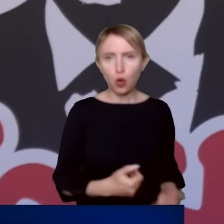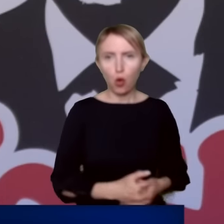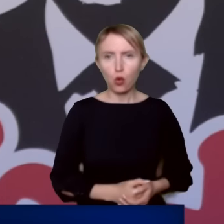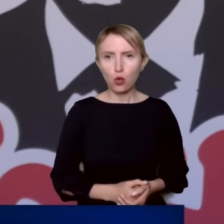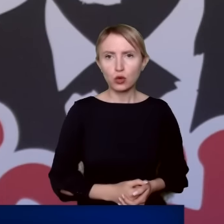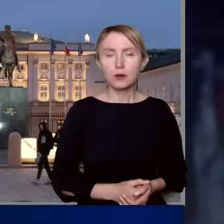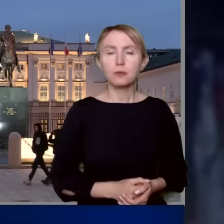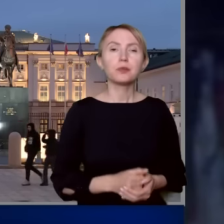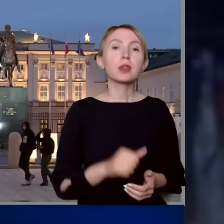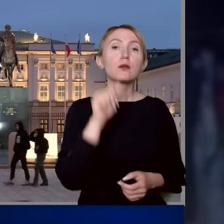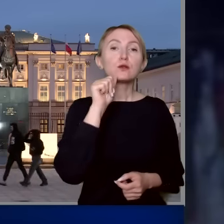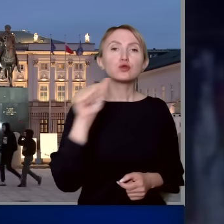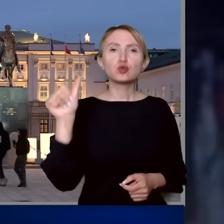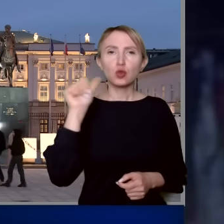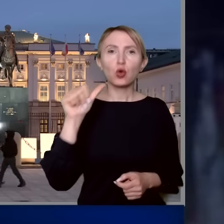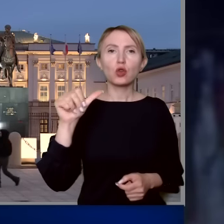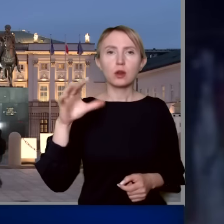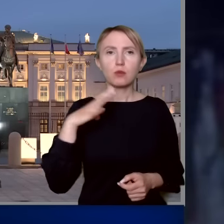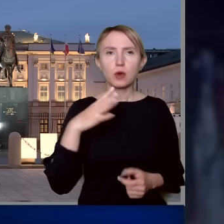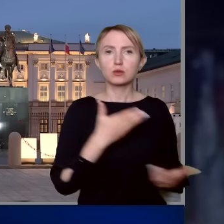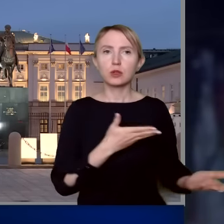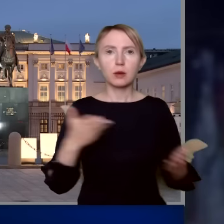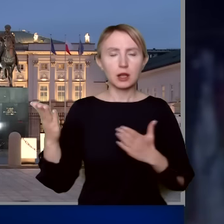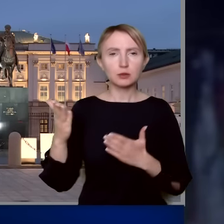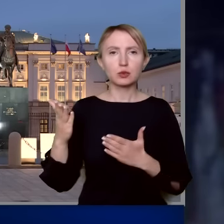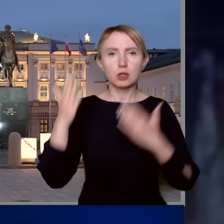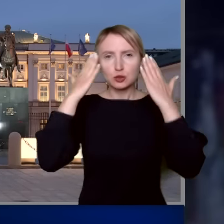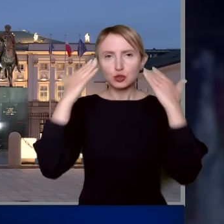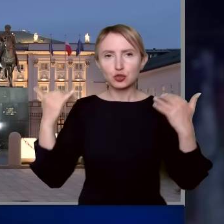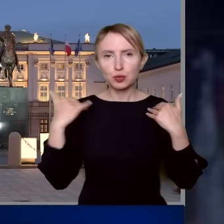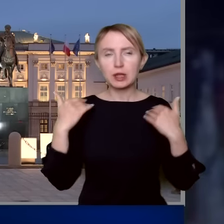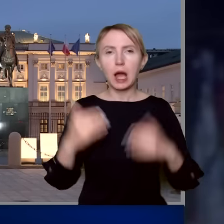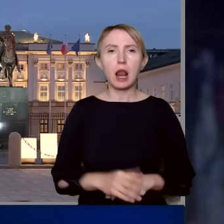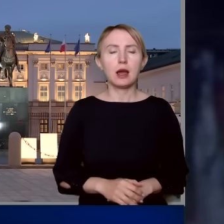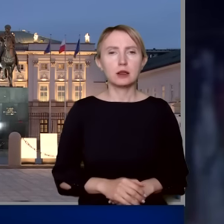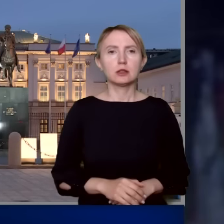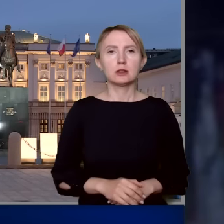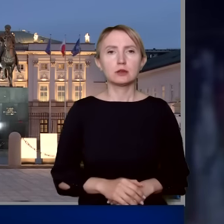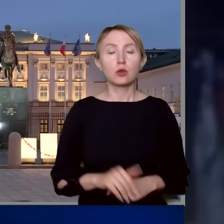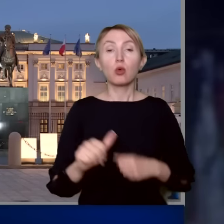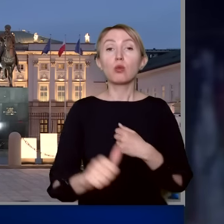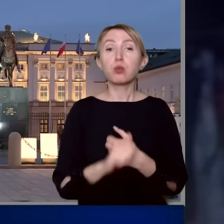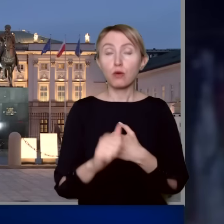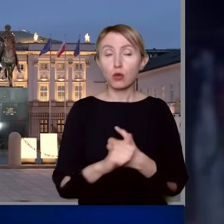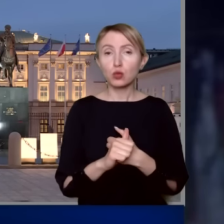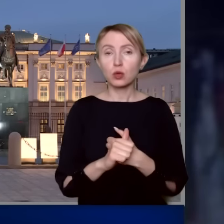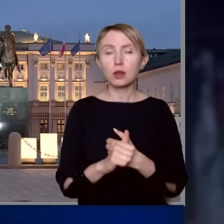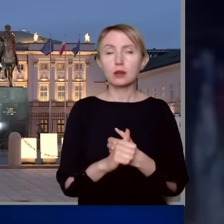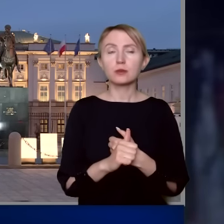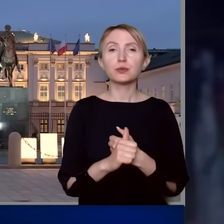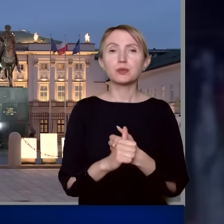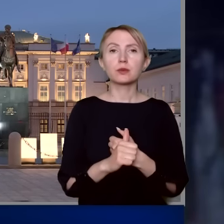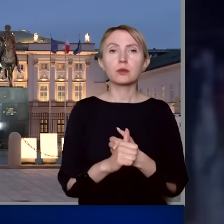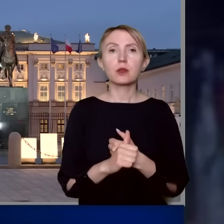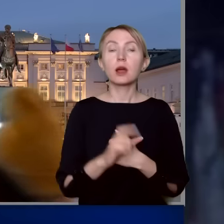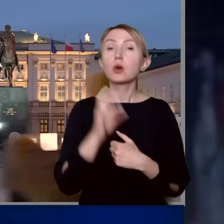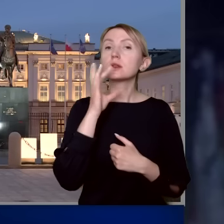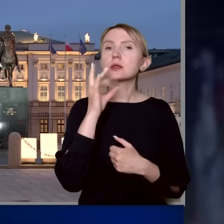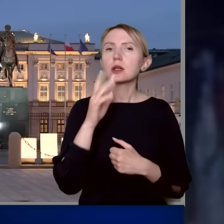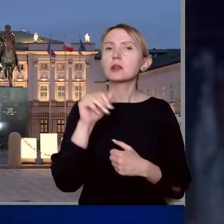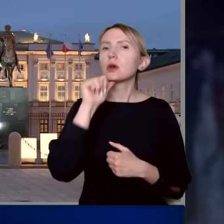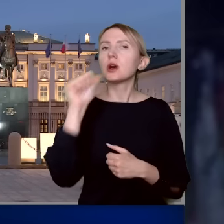Wczoraj był przetransportowany do szpitala. To powoduje, że absolutnie skarga do Europejskiego Trybunału